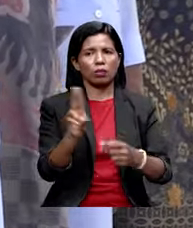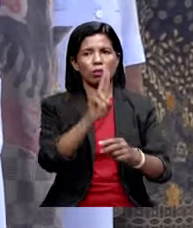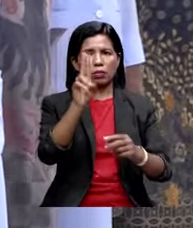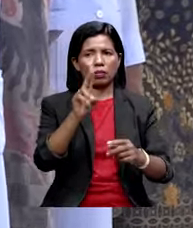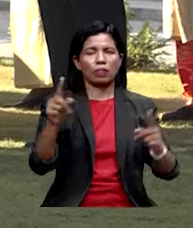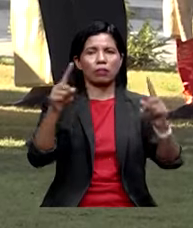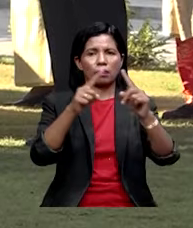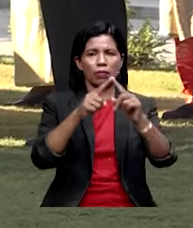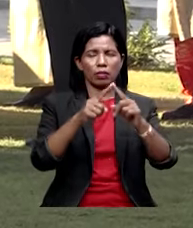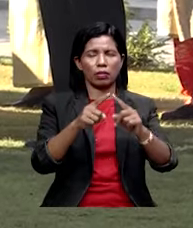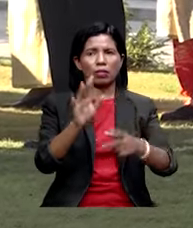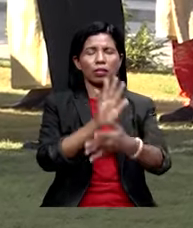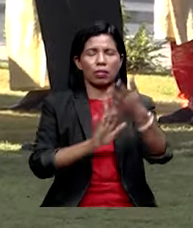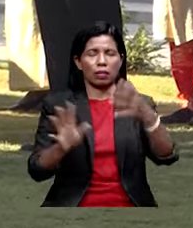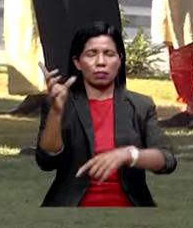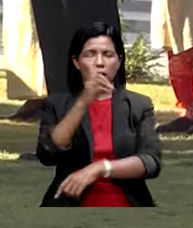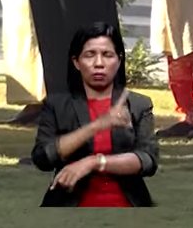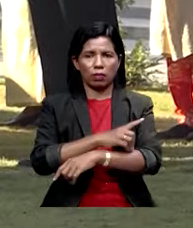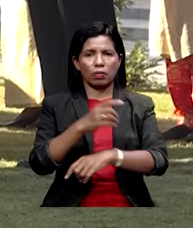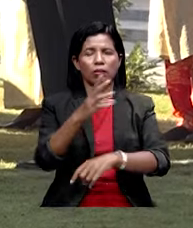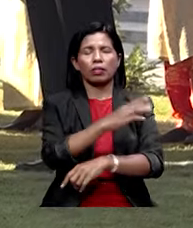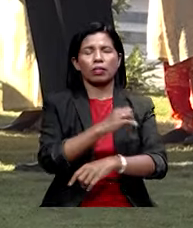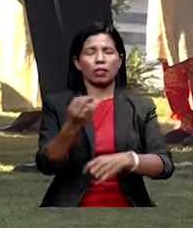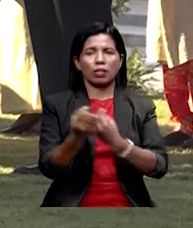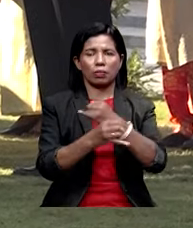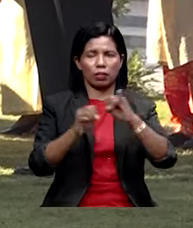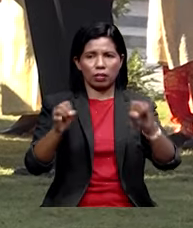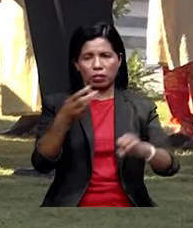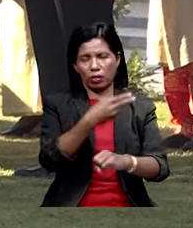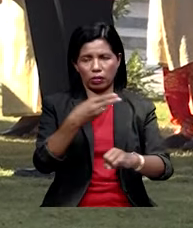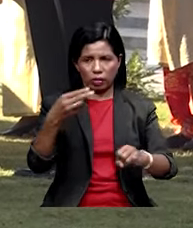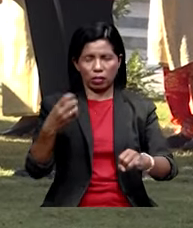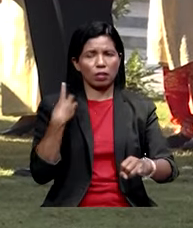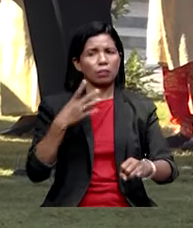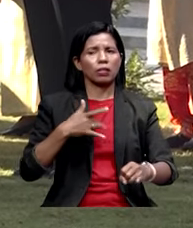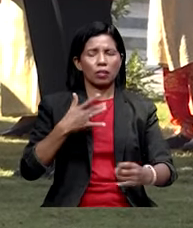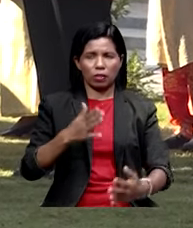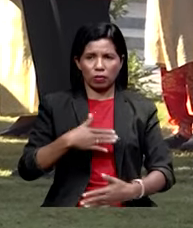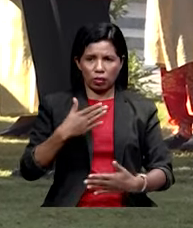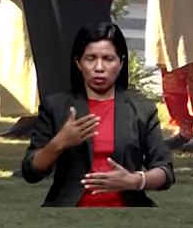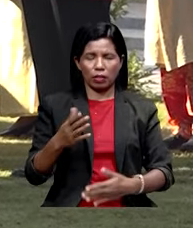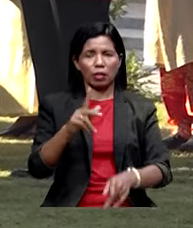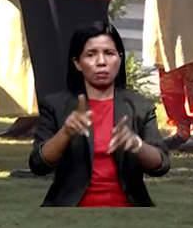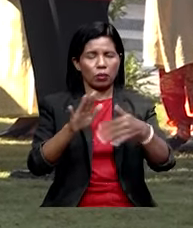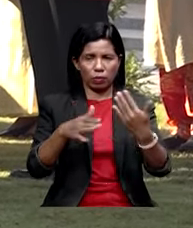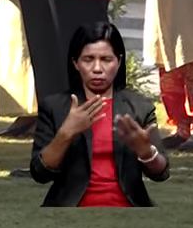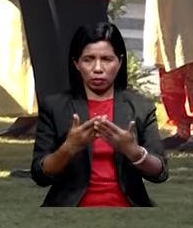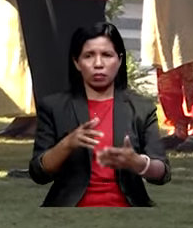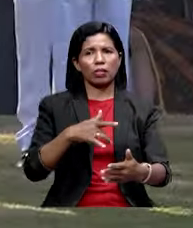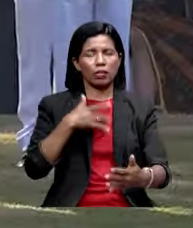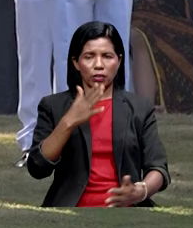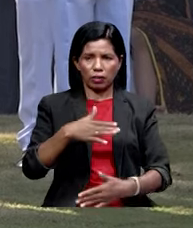perayaan hari ulang tahun kemerdekaan di KBRI Dili jadi ini antusiasme masyarakat sangat e